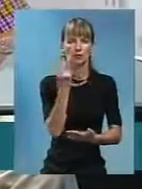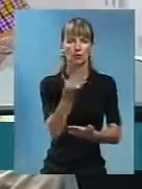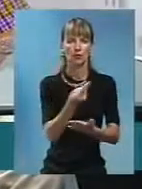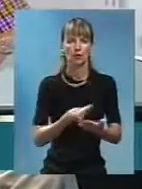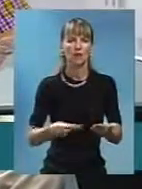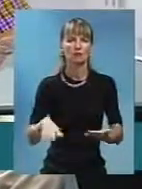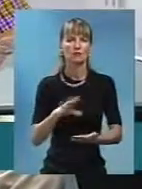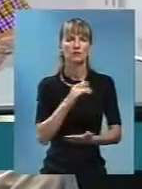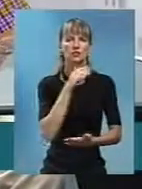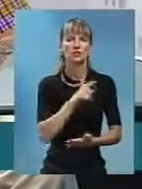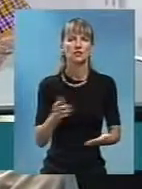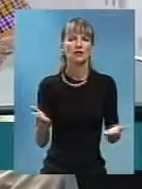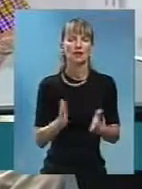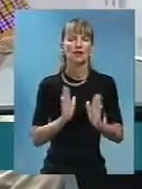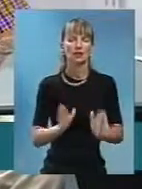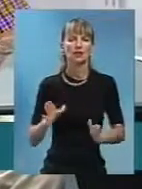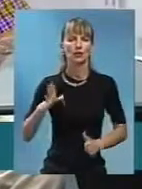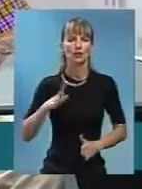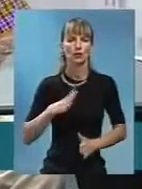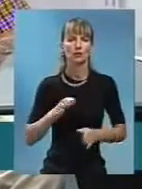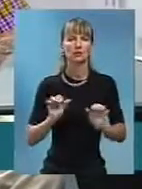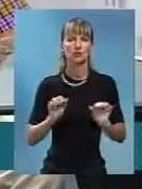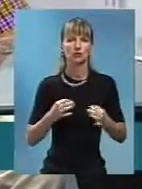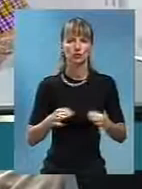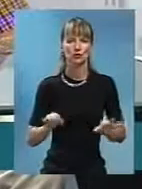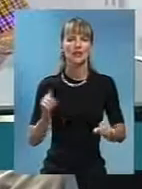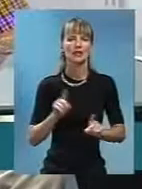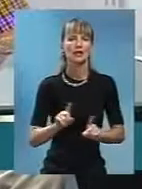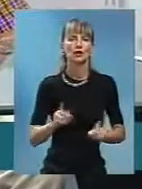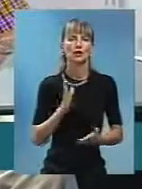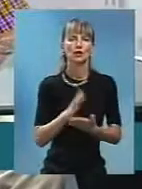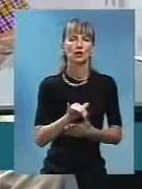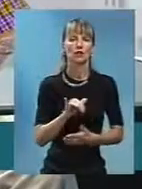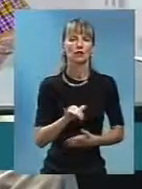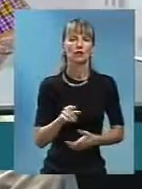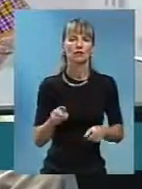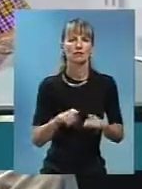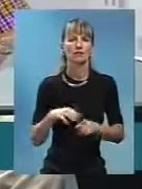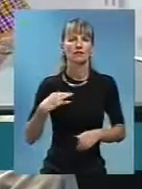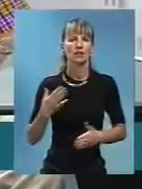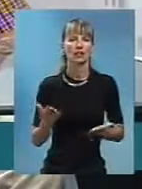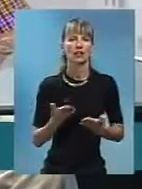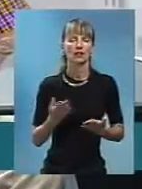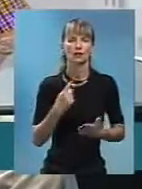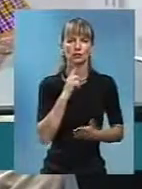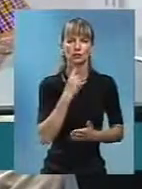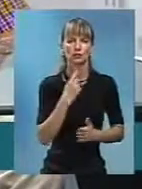всіх часів, які тільки були доступні. Те, що є, очевидно, такі речі, які недоступні,